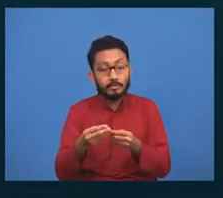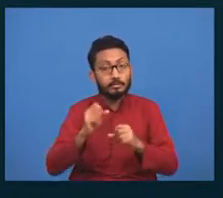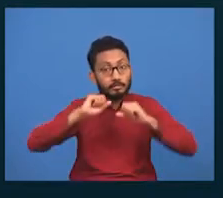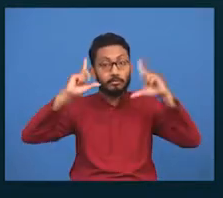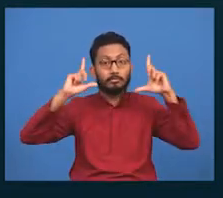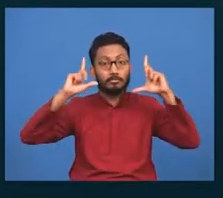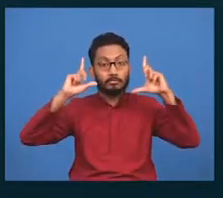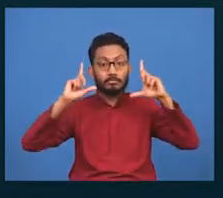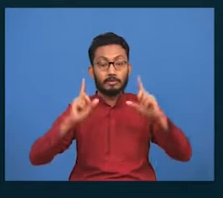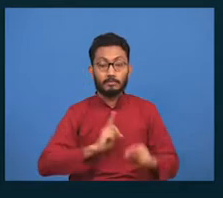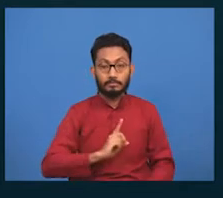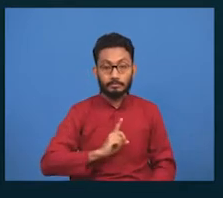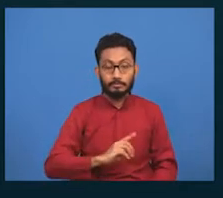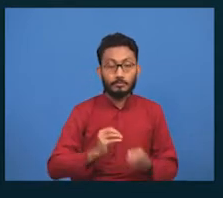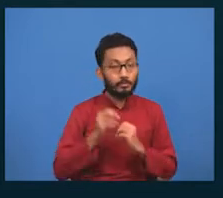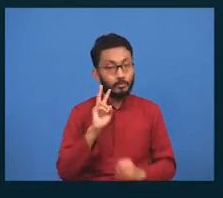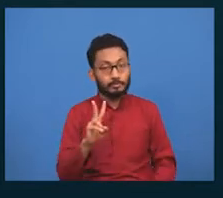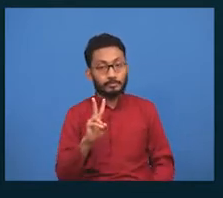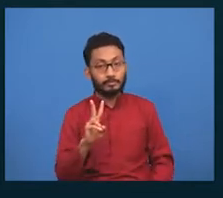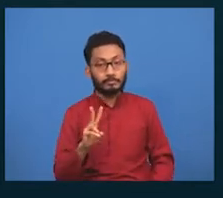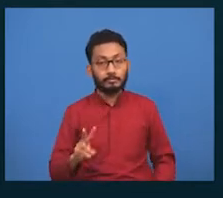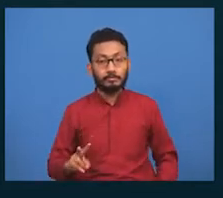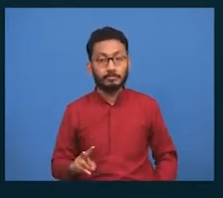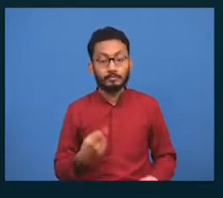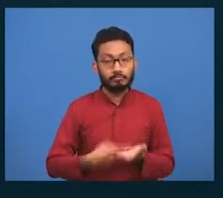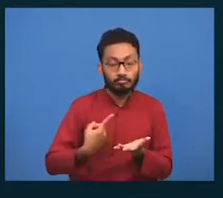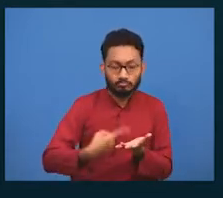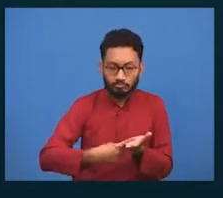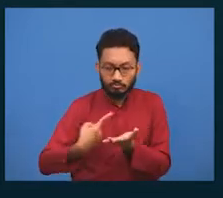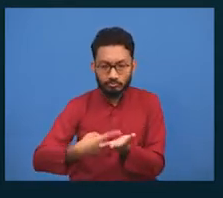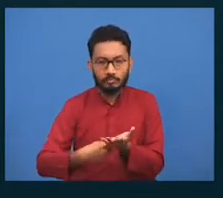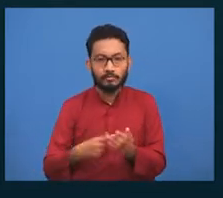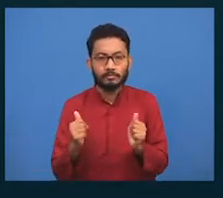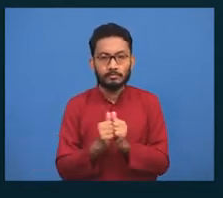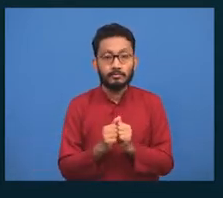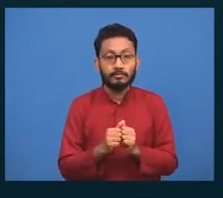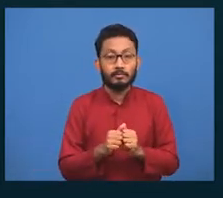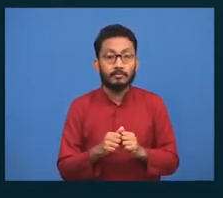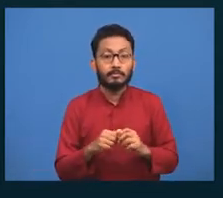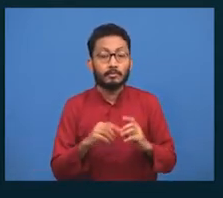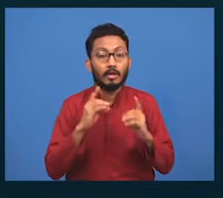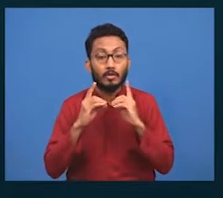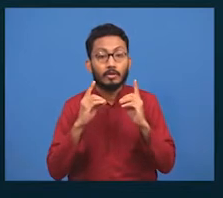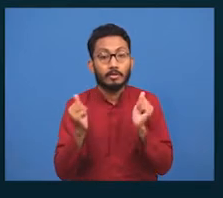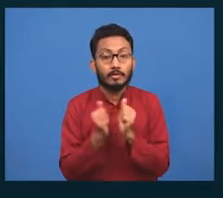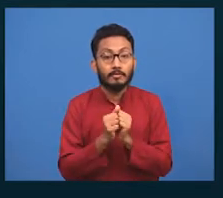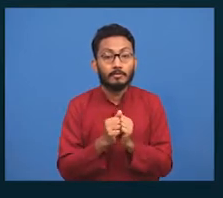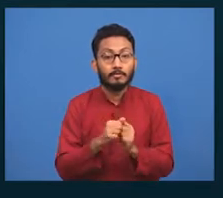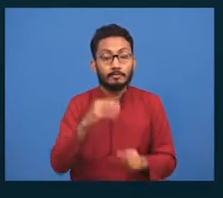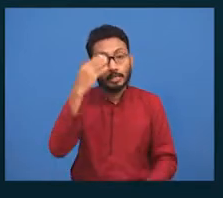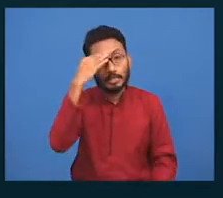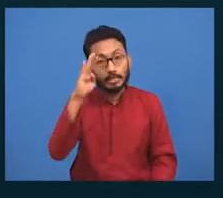Manakala yang kedua ialah mengadakan perbincangan dan dialog dengan penuh bijaksana. Yang